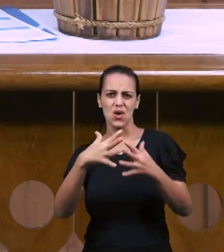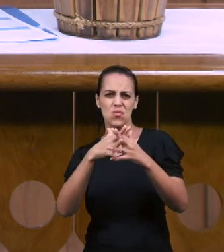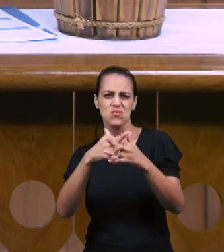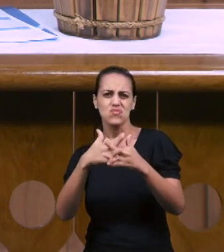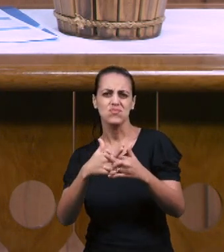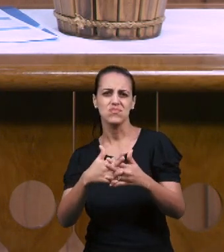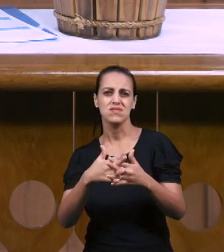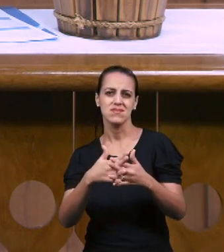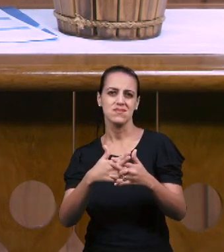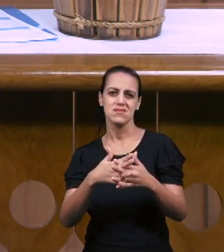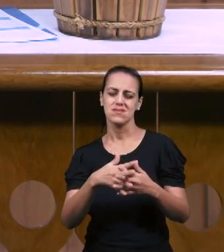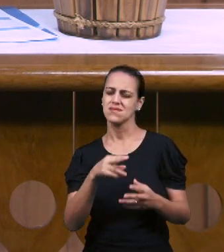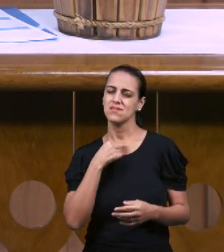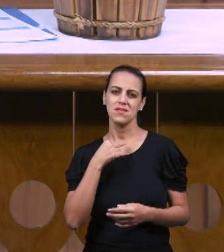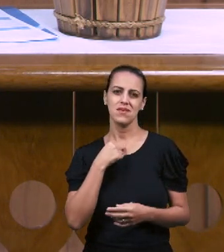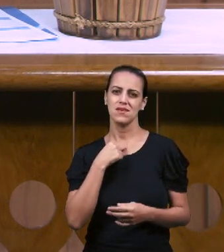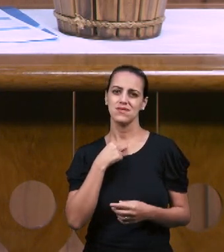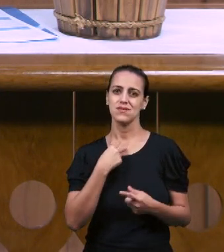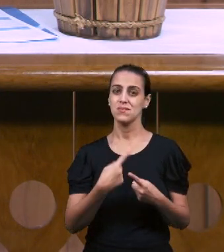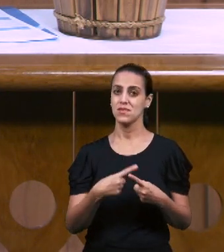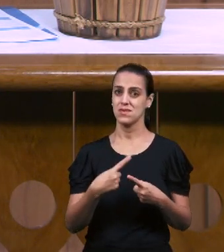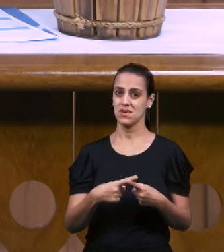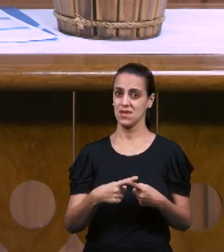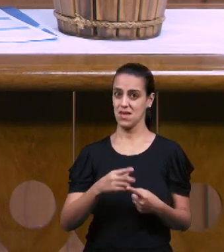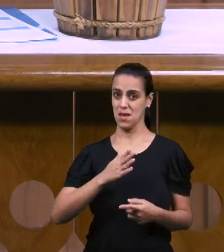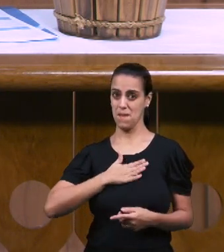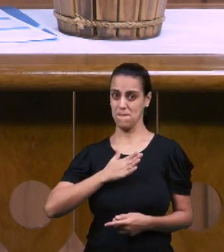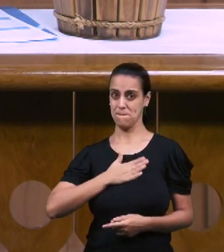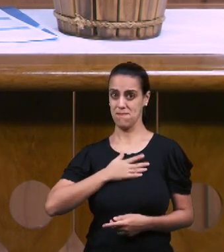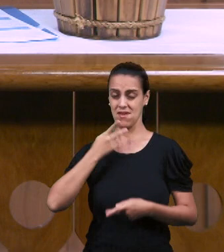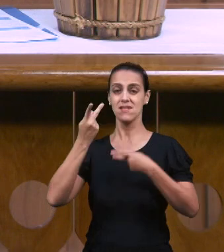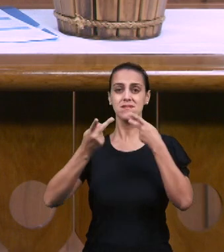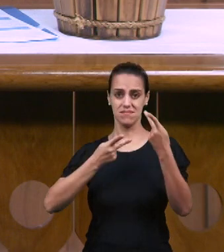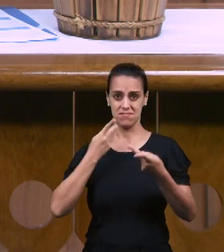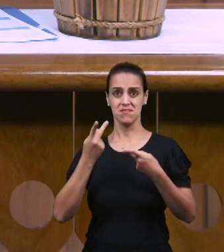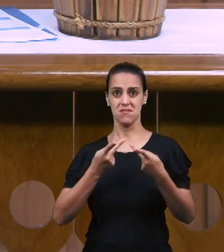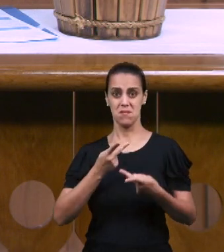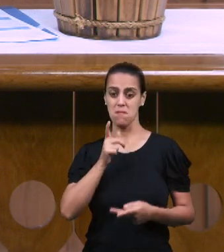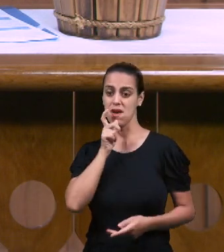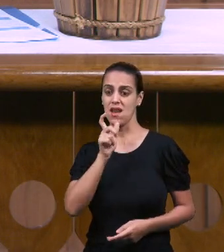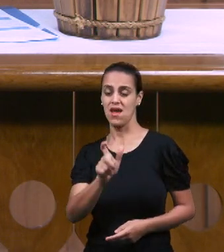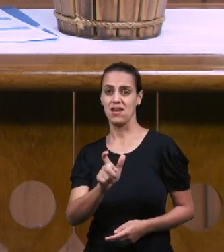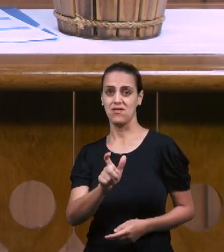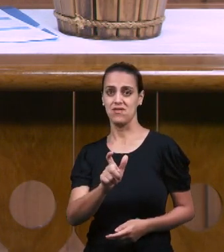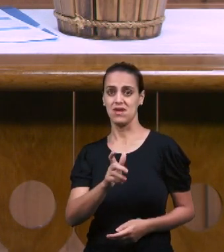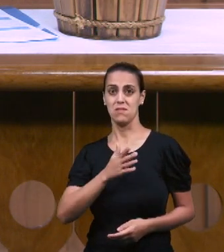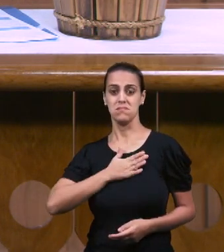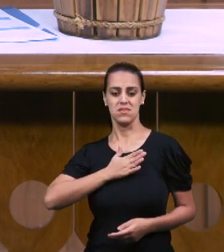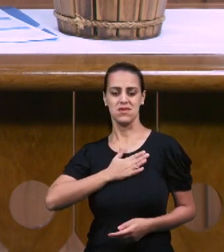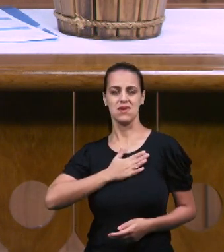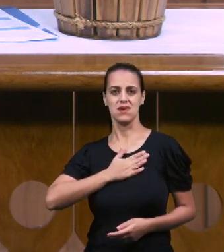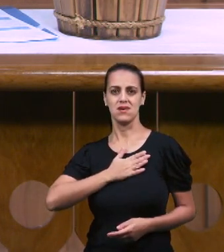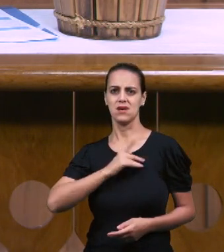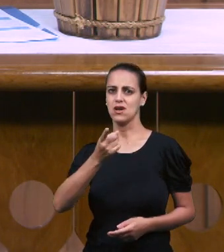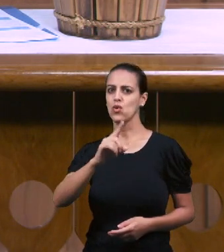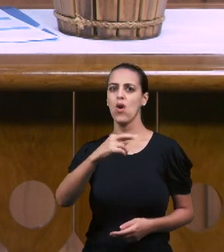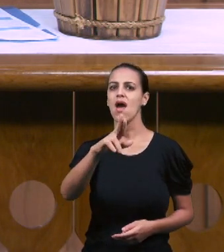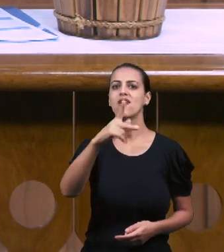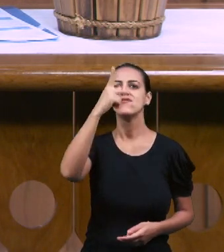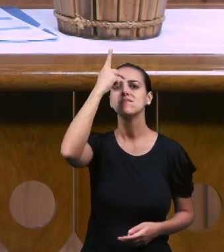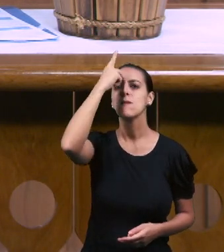parole de Dieu dit, mes paroles sont esprit et vie. Ce n'est pas la parole qui est dans votre tête. Donc,